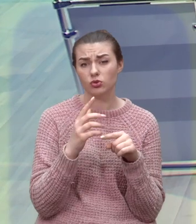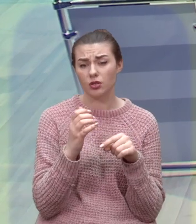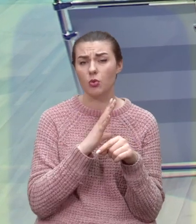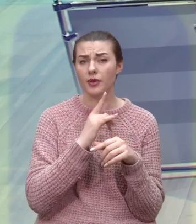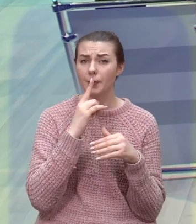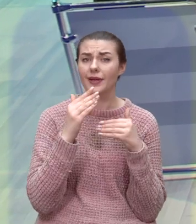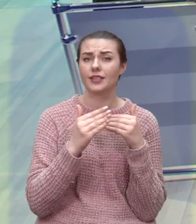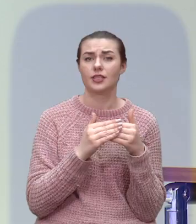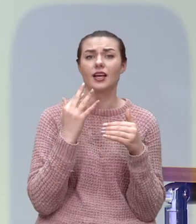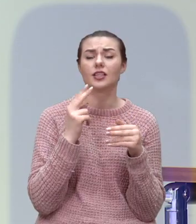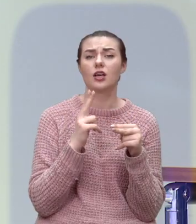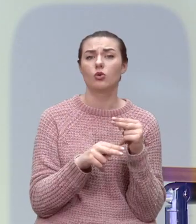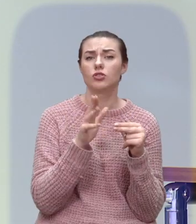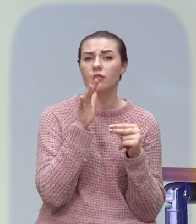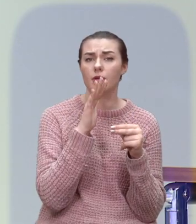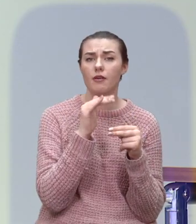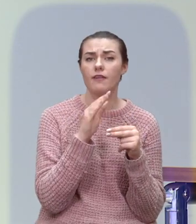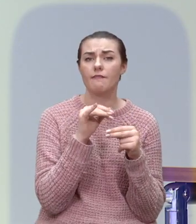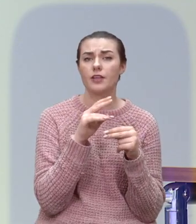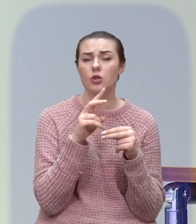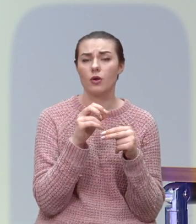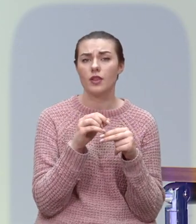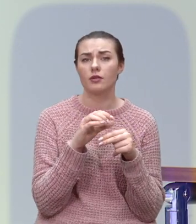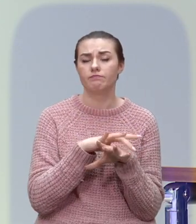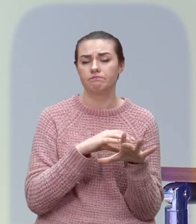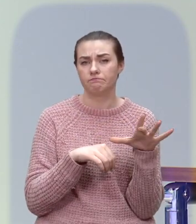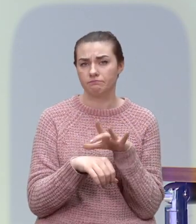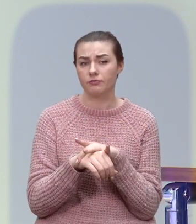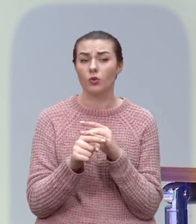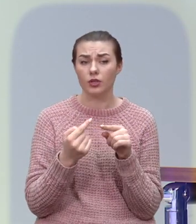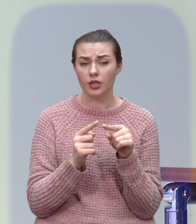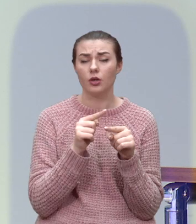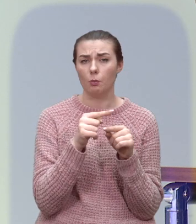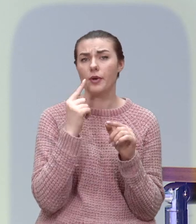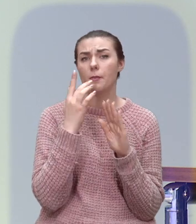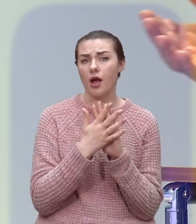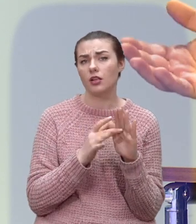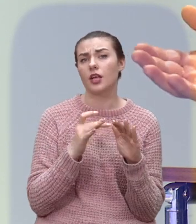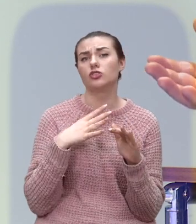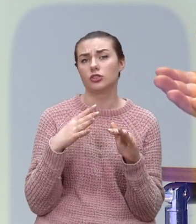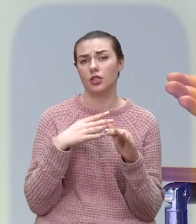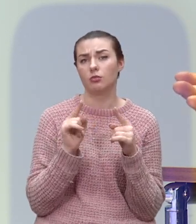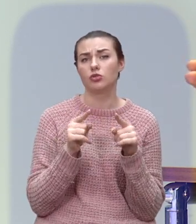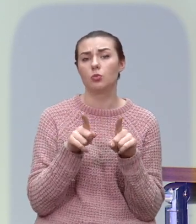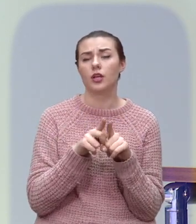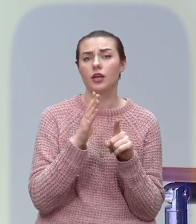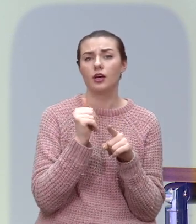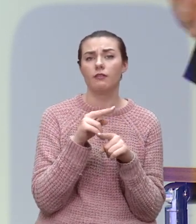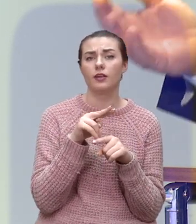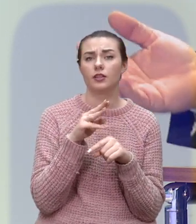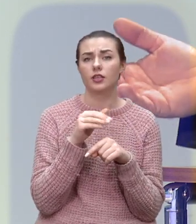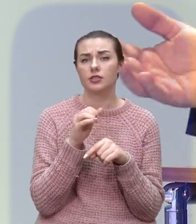близко когда закончится время вавилонского пленения вот это он понимал вот это он ожидал почему из валтасара мам так уже